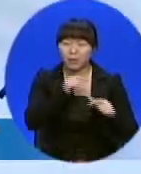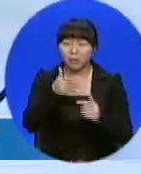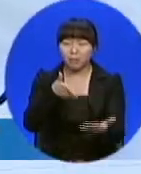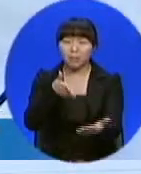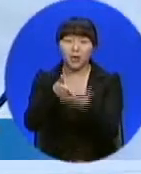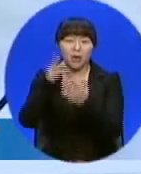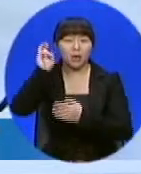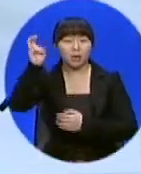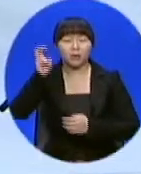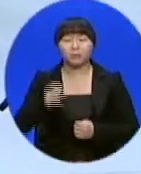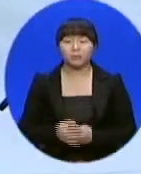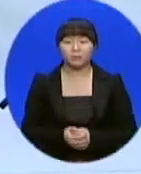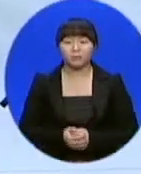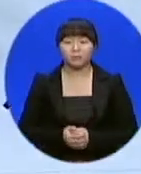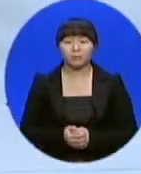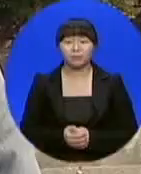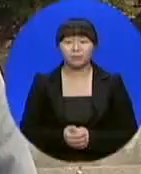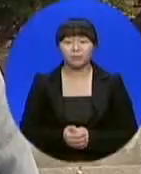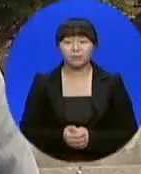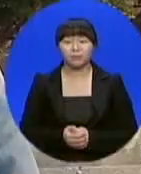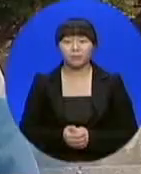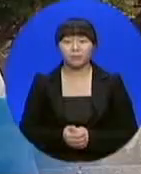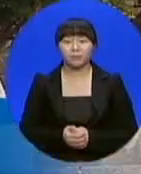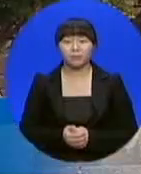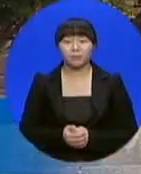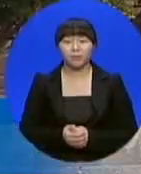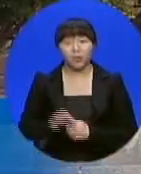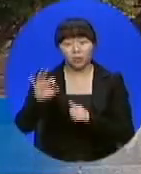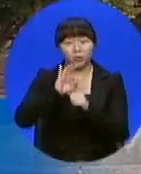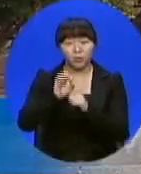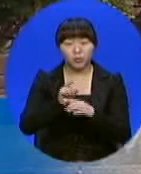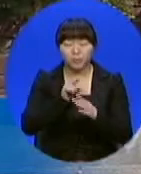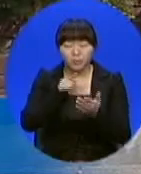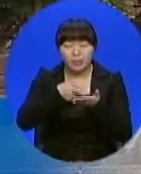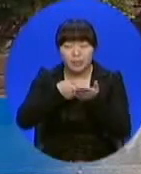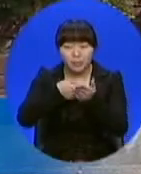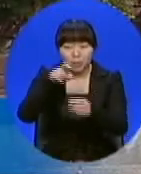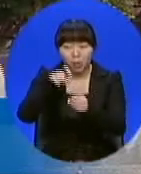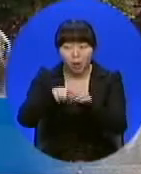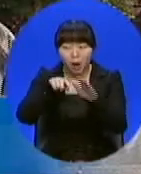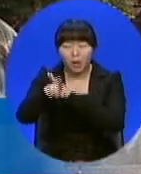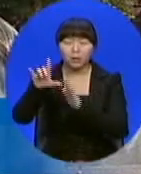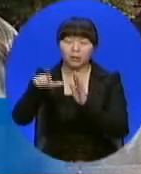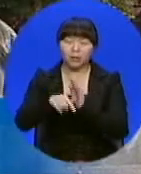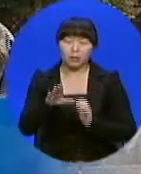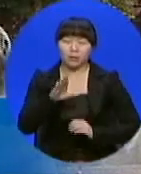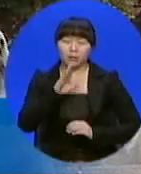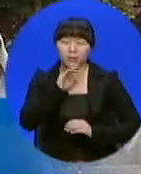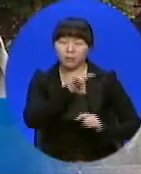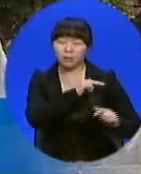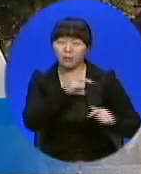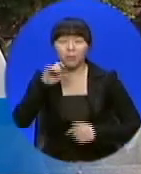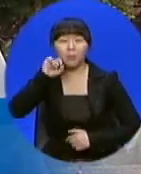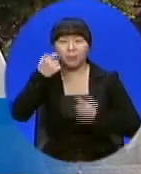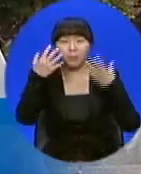거절당했을 것이라고 지적했습니다. 수급 신청을 하러 갔을 때 이분들이 느끼는 굉장한 장벽들이